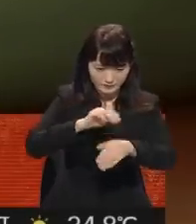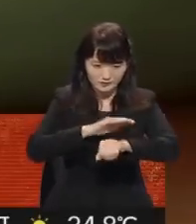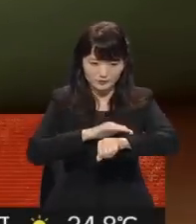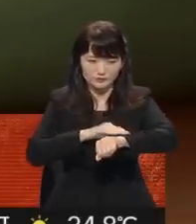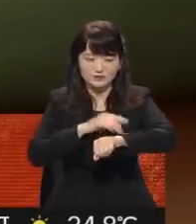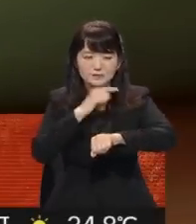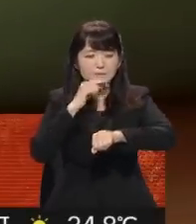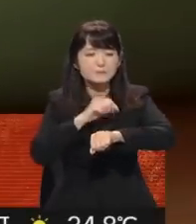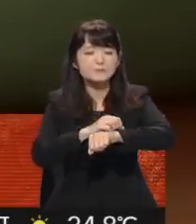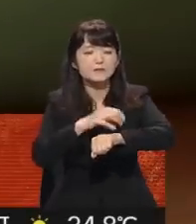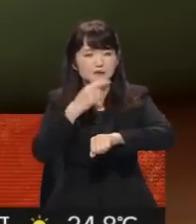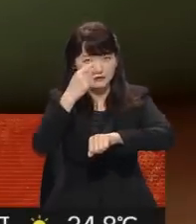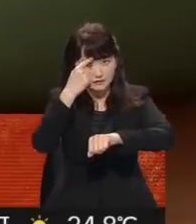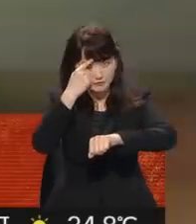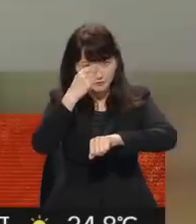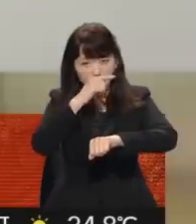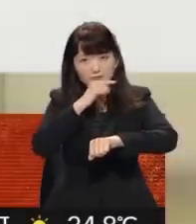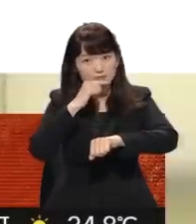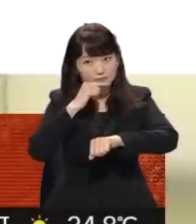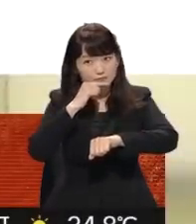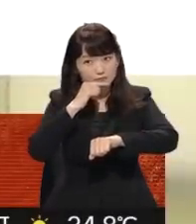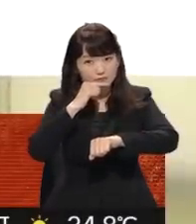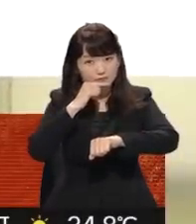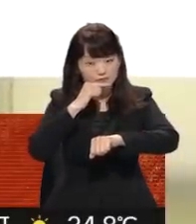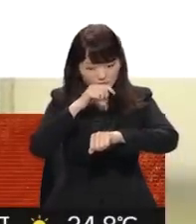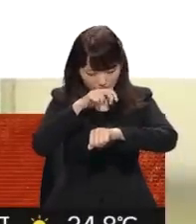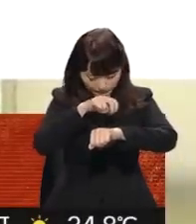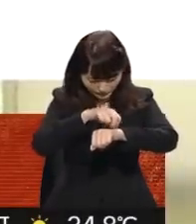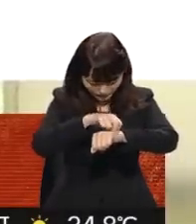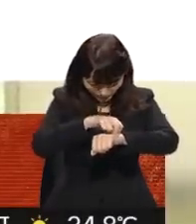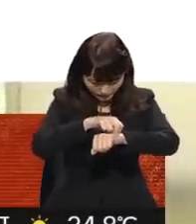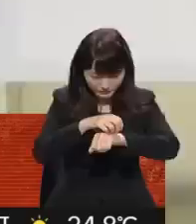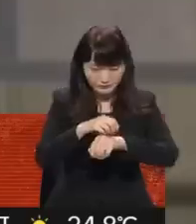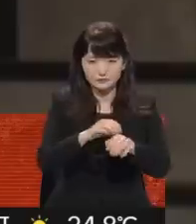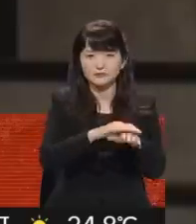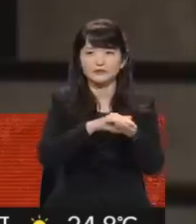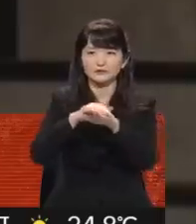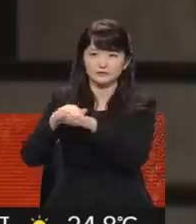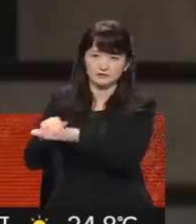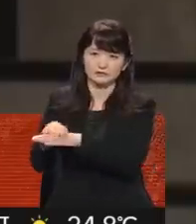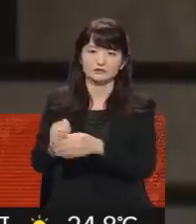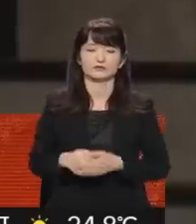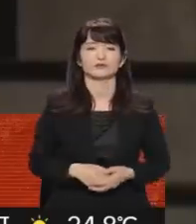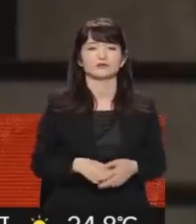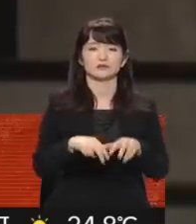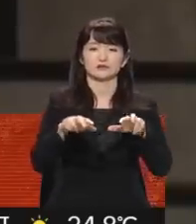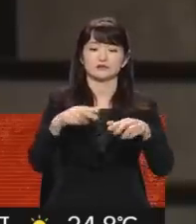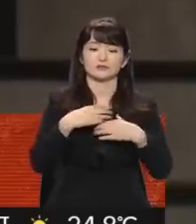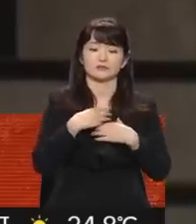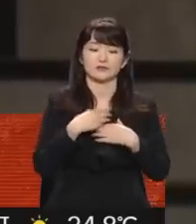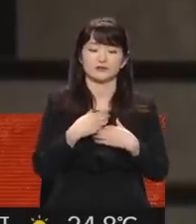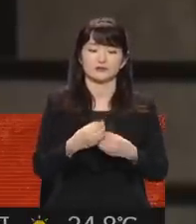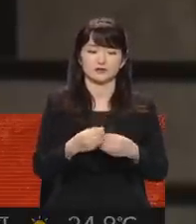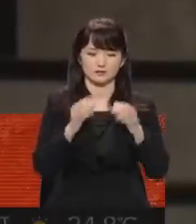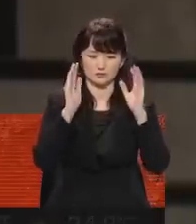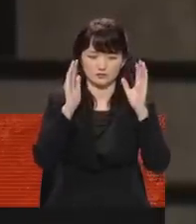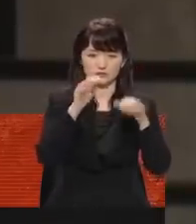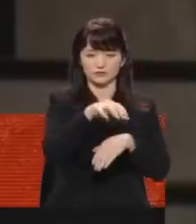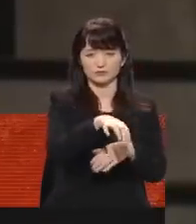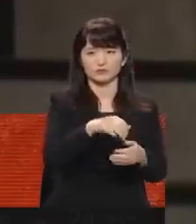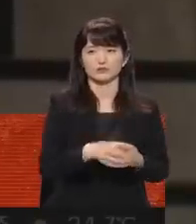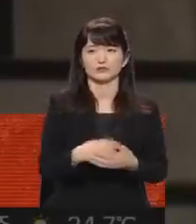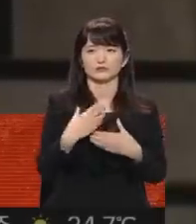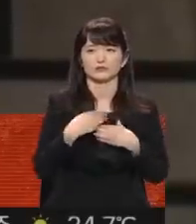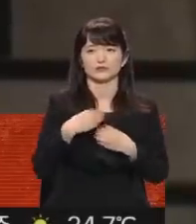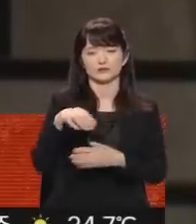손등에 빨갛게 올라오고 이마 빨갛게 올라오고 그렇게 자는 건 논외로 치더라도 지금은 저렇게 편안하게 공부할 수 있는 장소 저렇게 누워서 빈